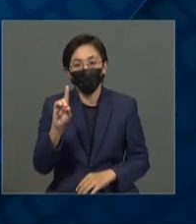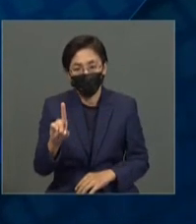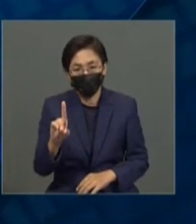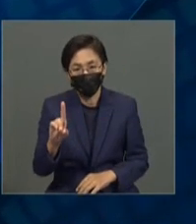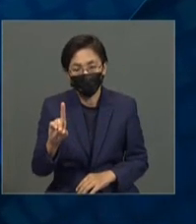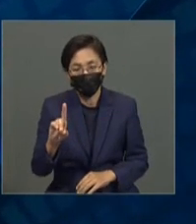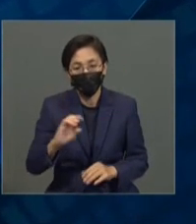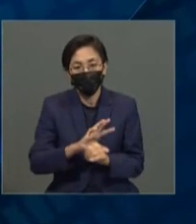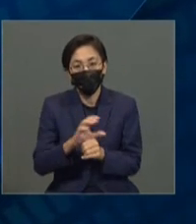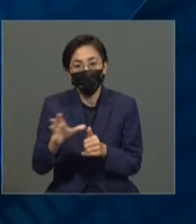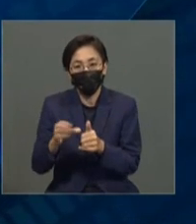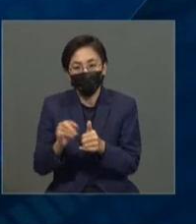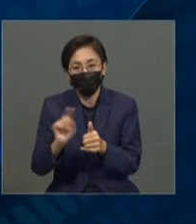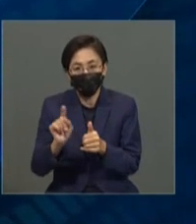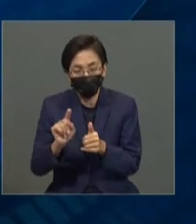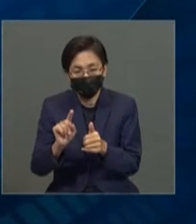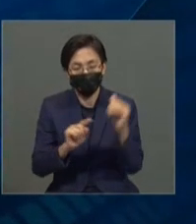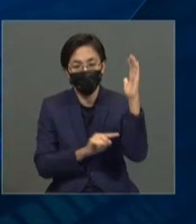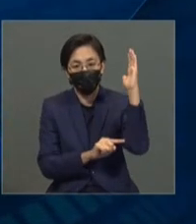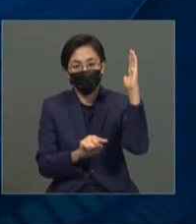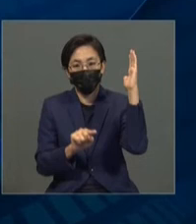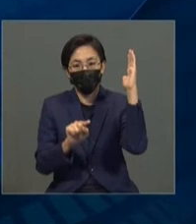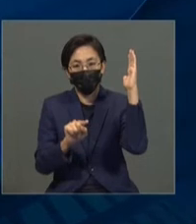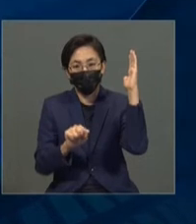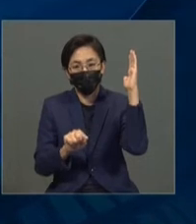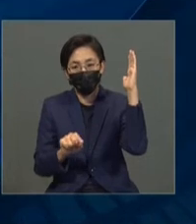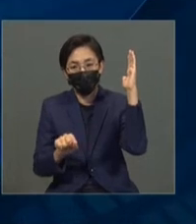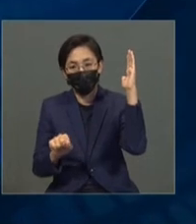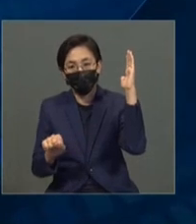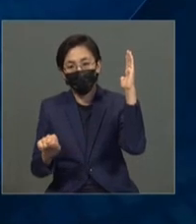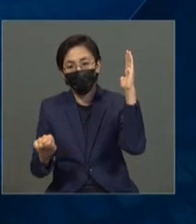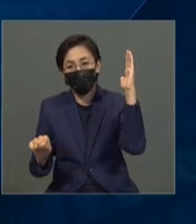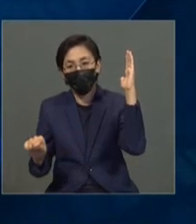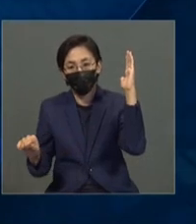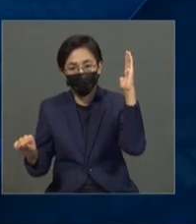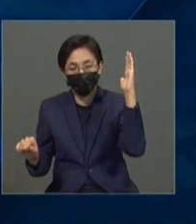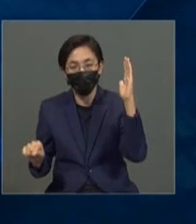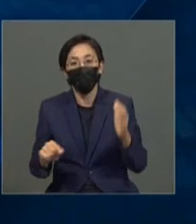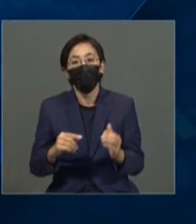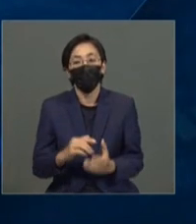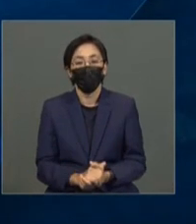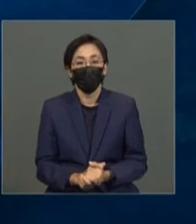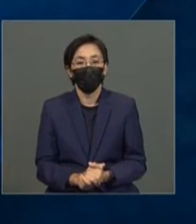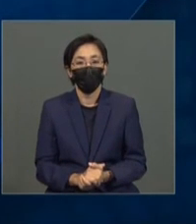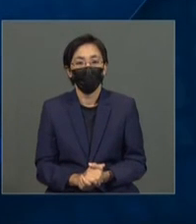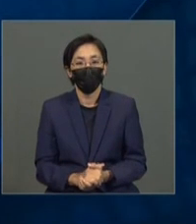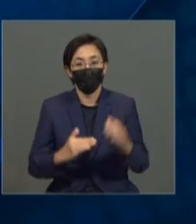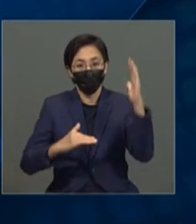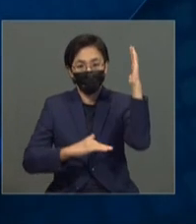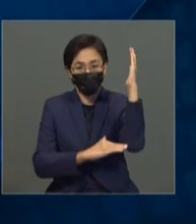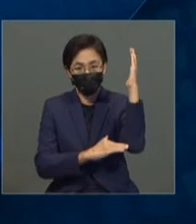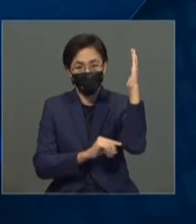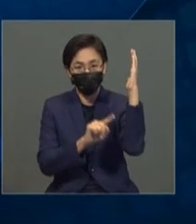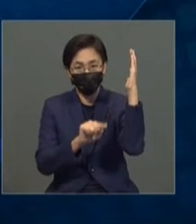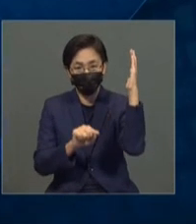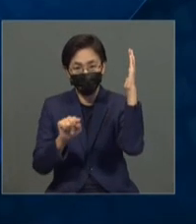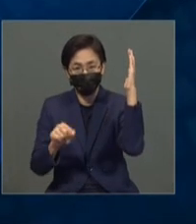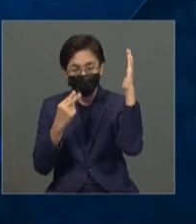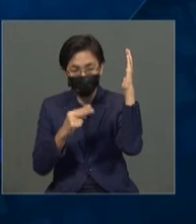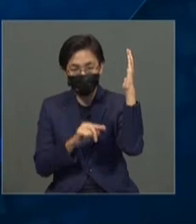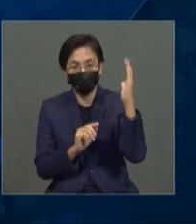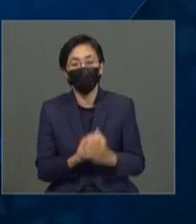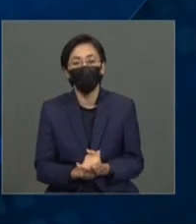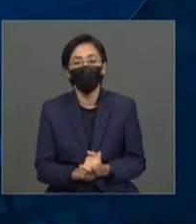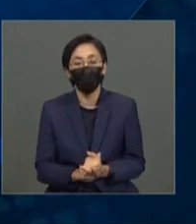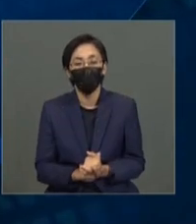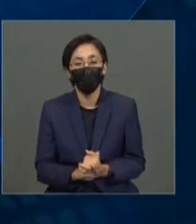อนข้างเป็นกราฟที่ค่อนข้างนอนสไลด์ถัดไปนะคะคือกราฟนี้เนี่ยจะค่อนข้างเป็น